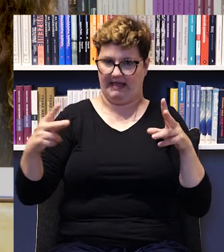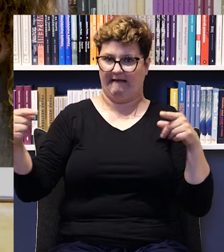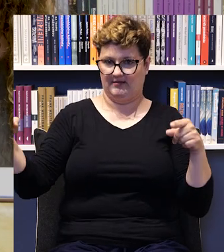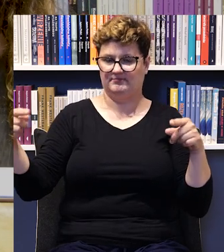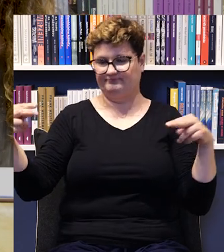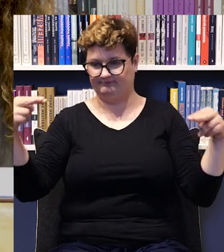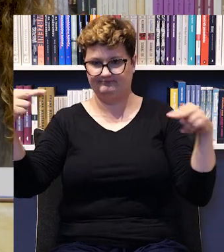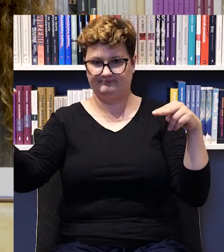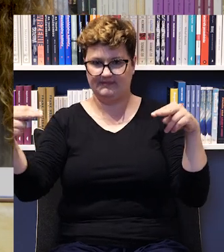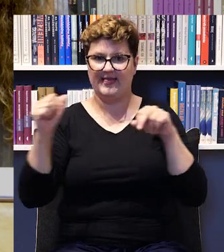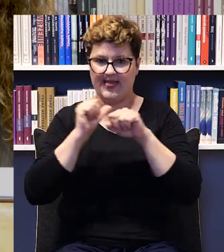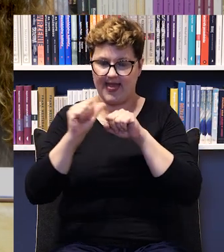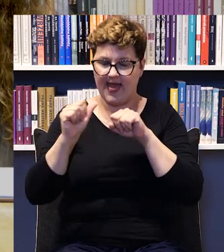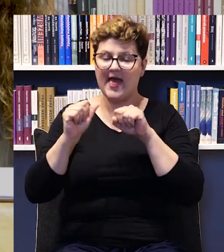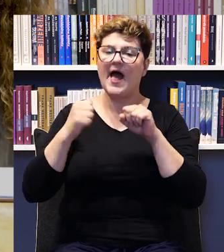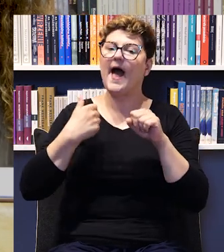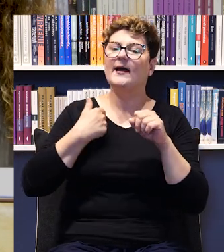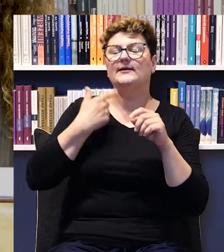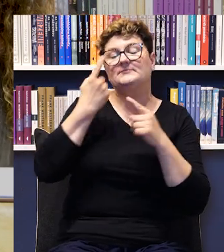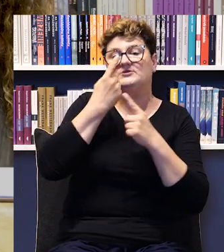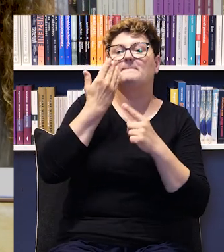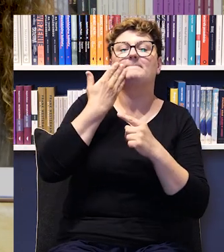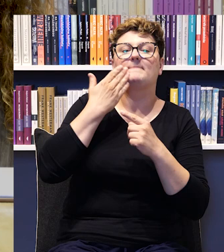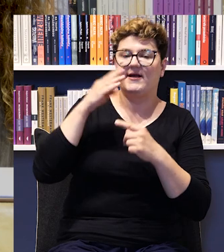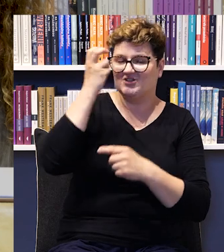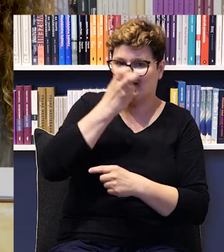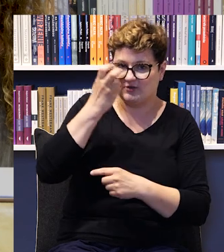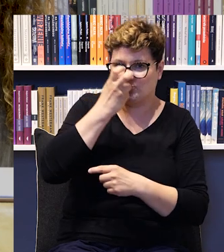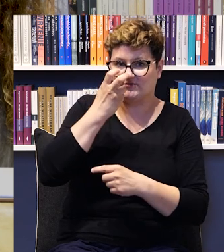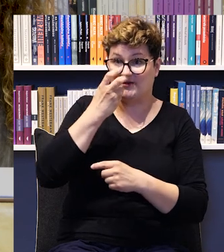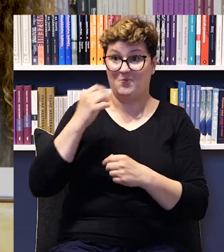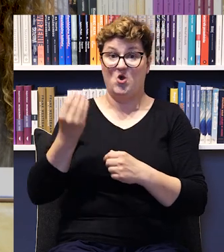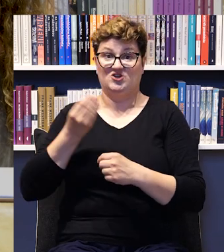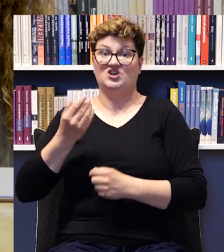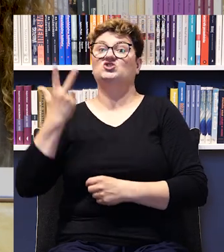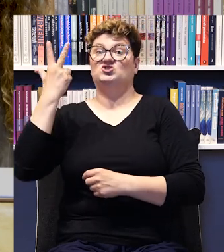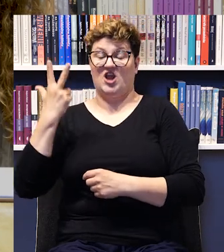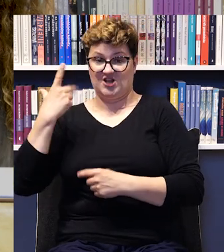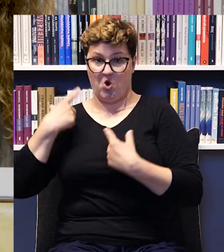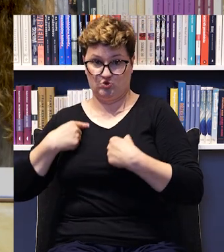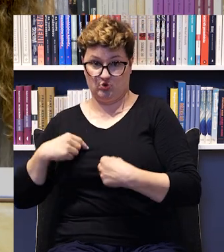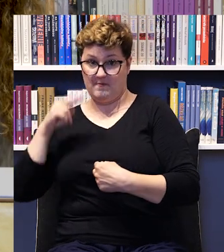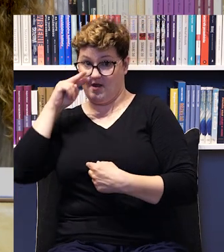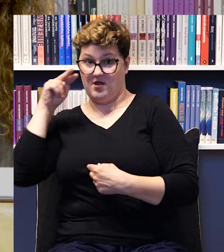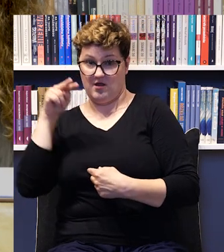się, interesujące jest w tym momencie, no bo jest jeszcze ta trzecia osoba, która patrzy na to wszystko. W sensie w tym momencie osoba